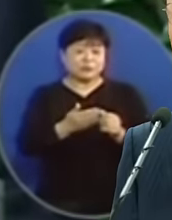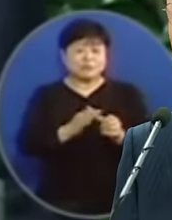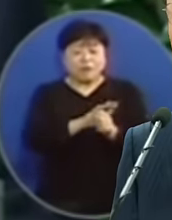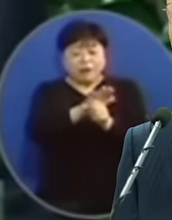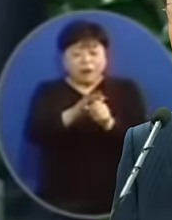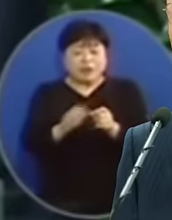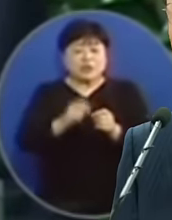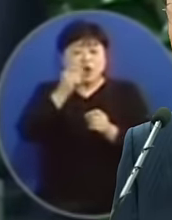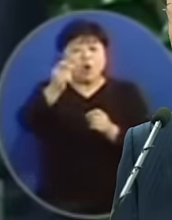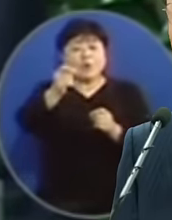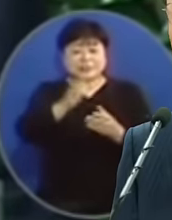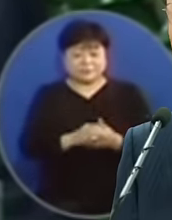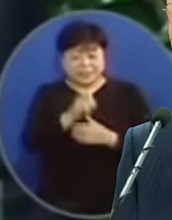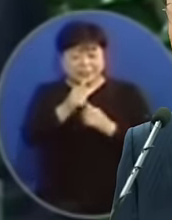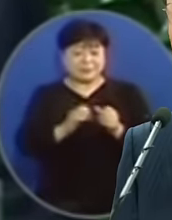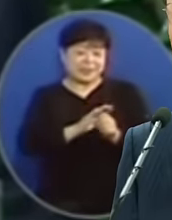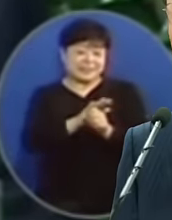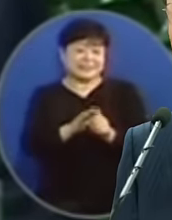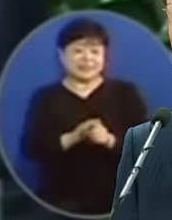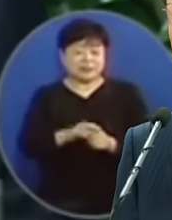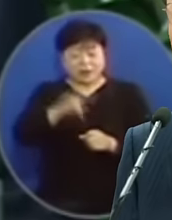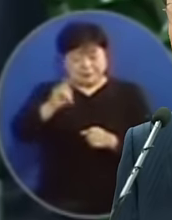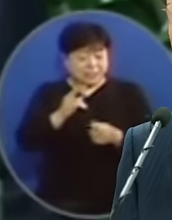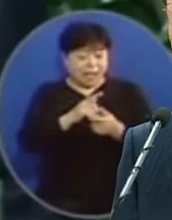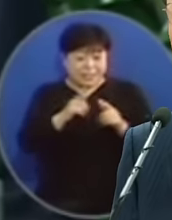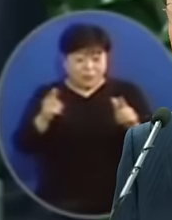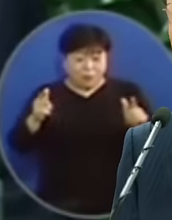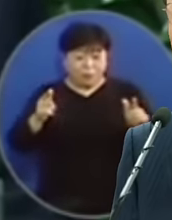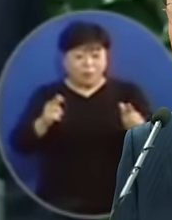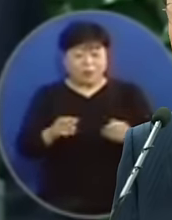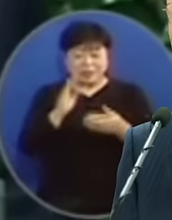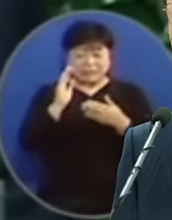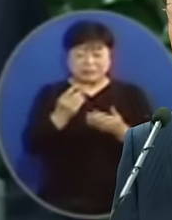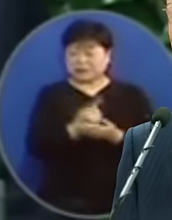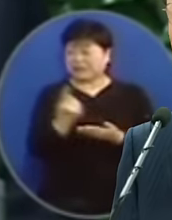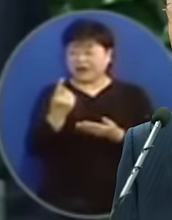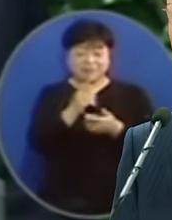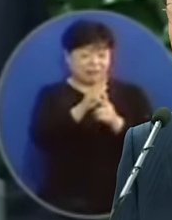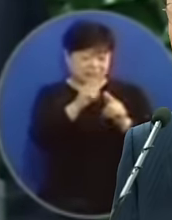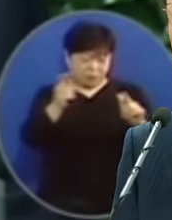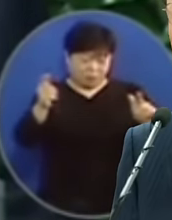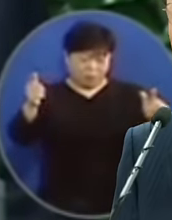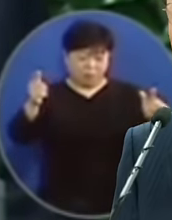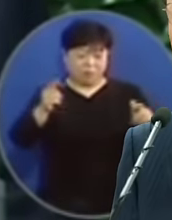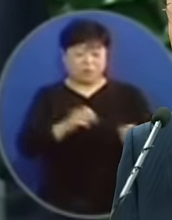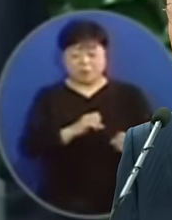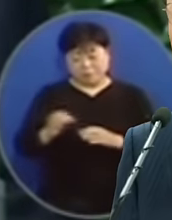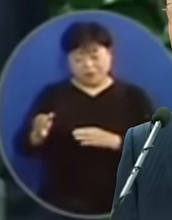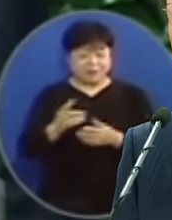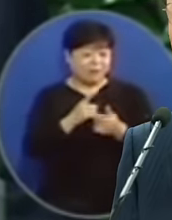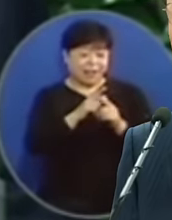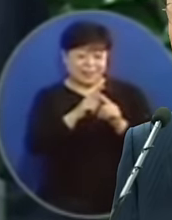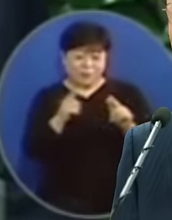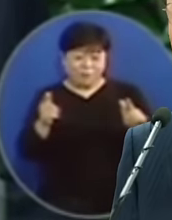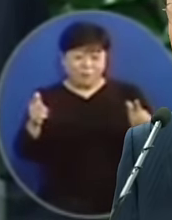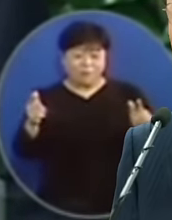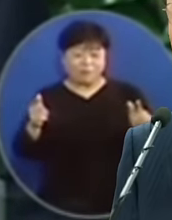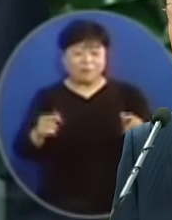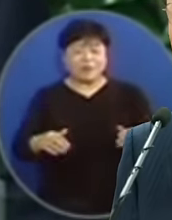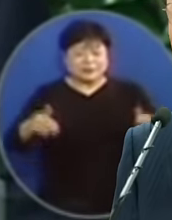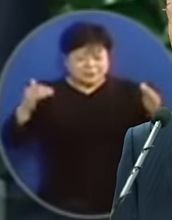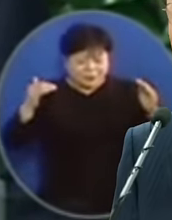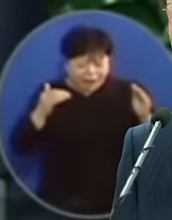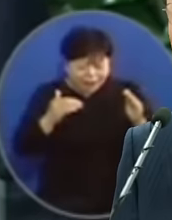것입니다. 하나님의 사랑은 하루아침 사랑했다가 그 이튿날 떠나가버리고 우리를 버리는 그런 사랑이 아닙니다.